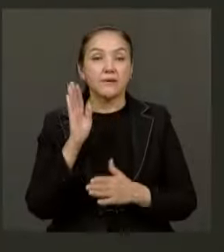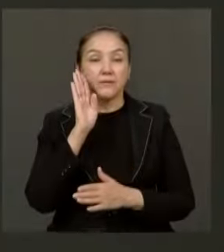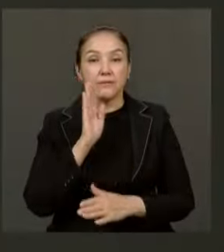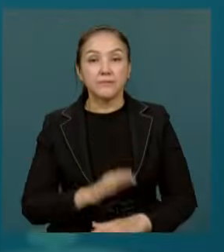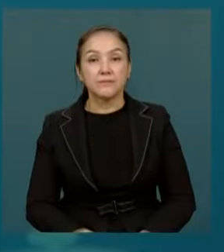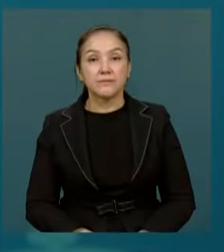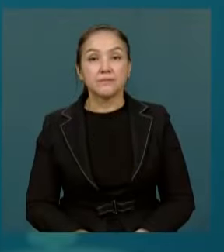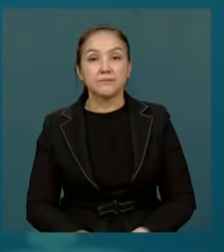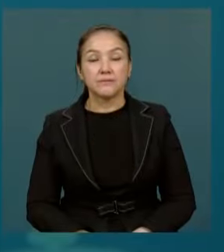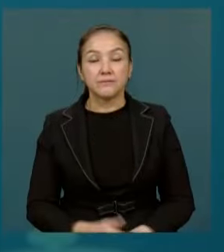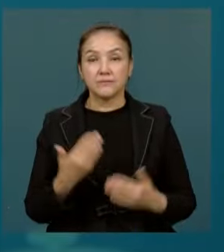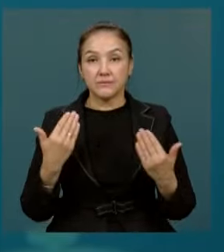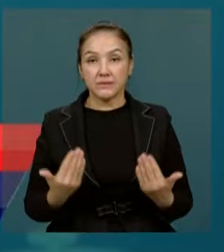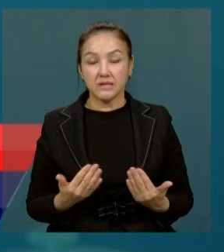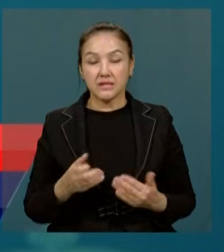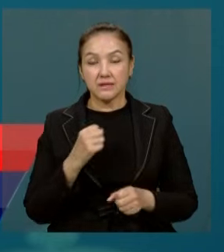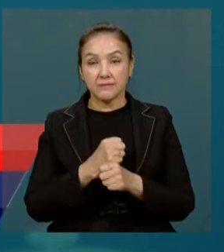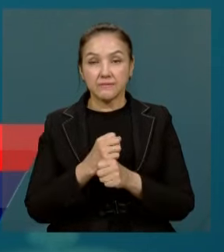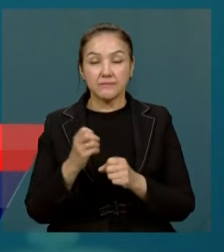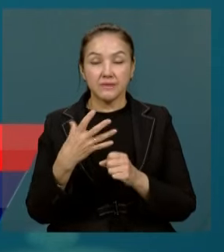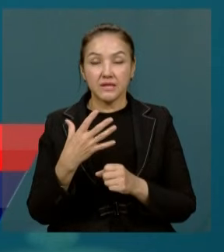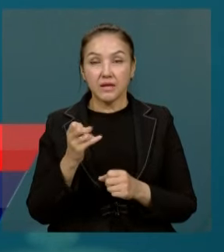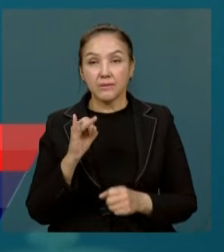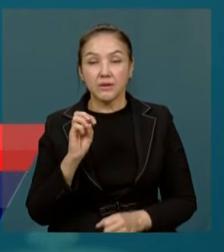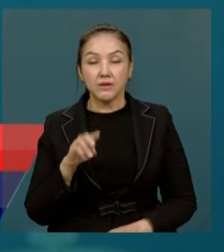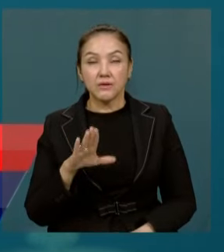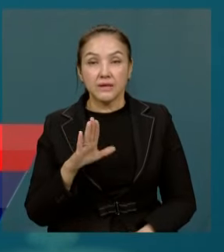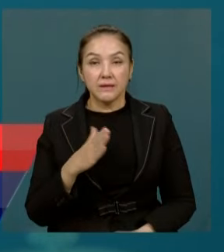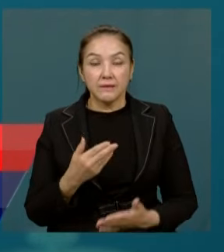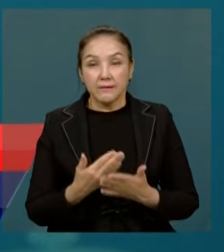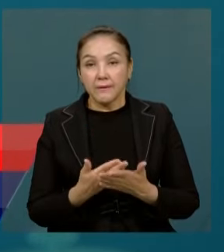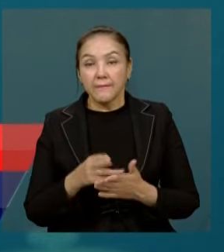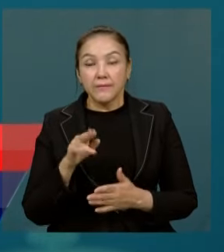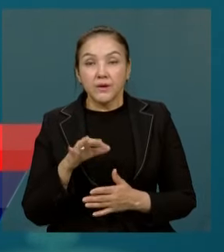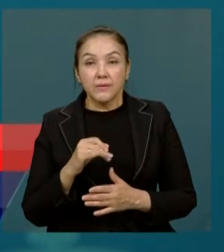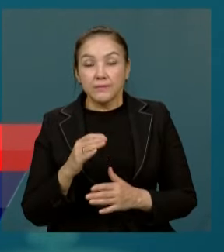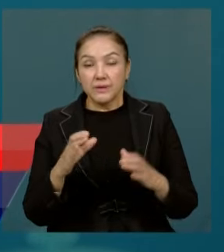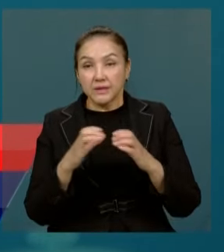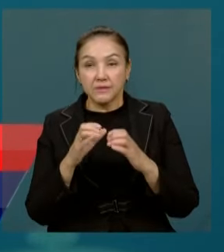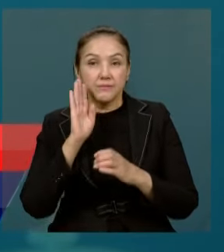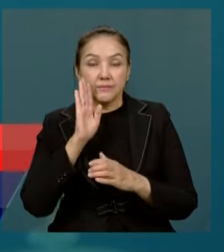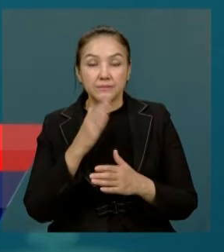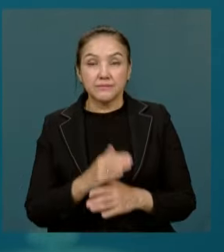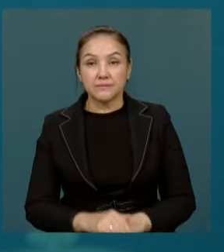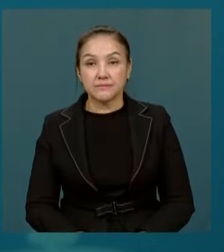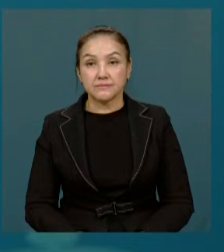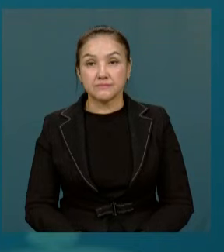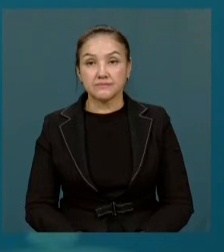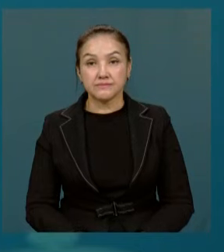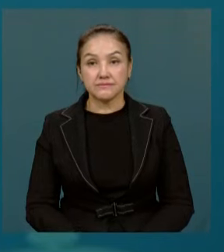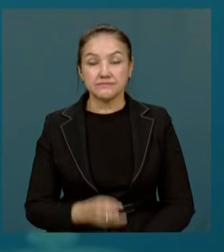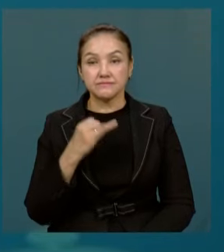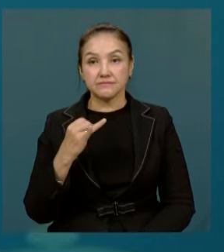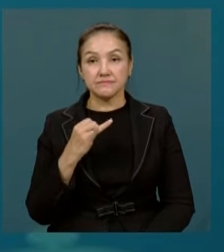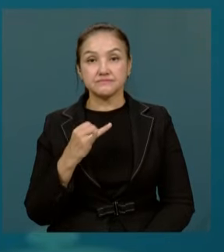водоснабжением на сегодняшний день реализуется 15 проектов по обеспечению централизованной э водой и